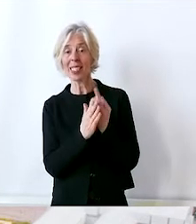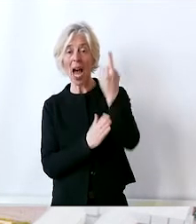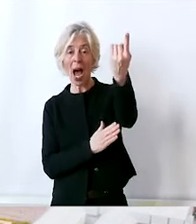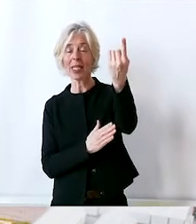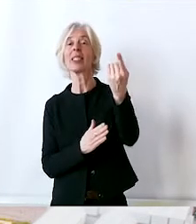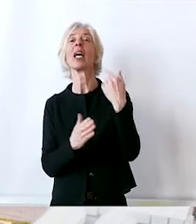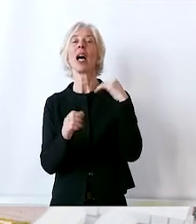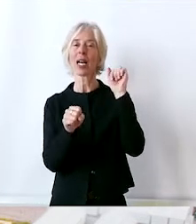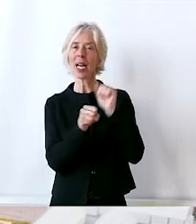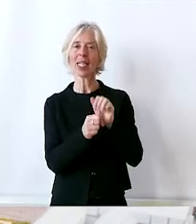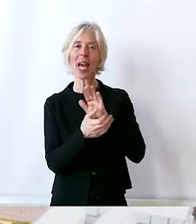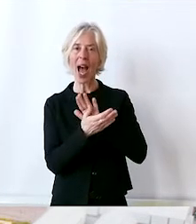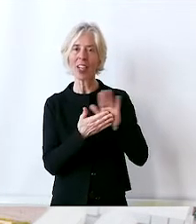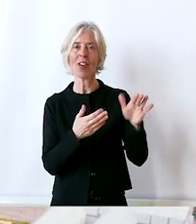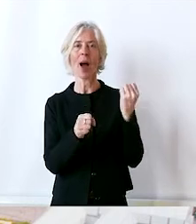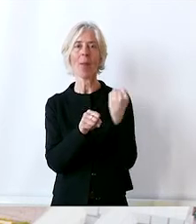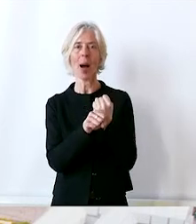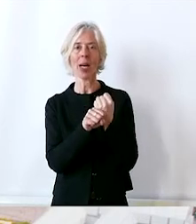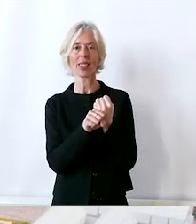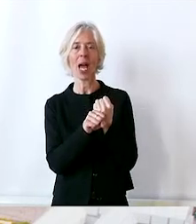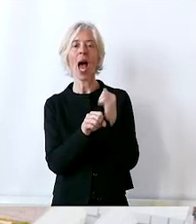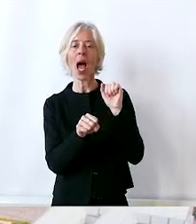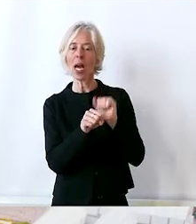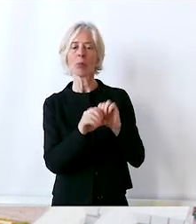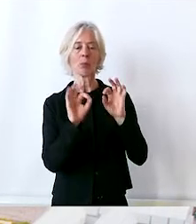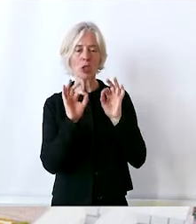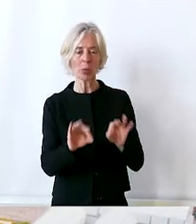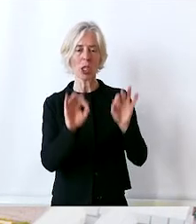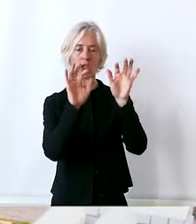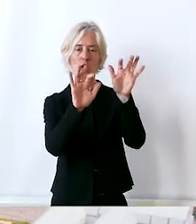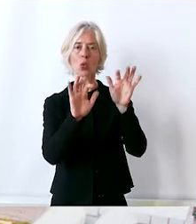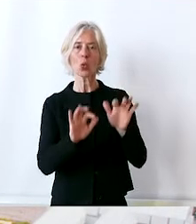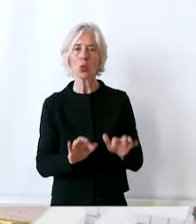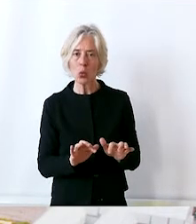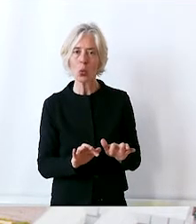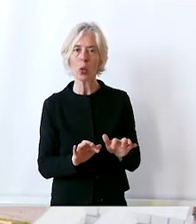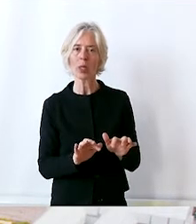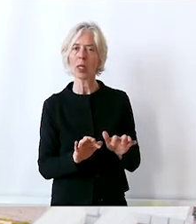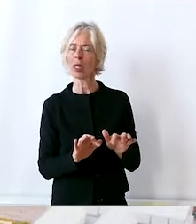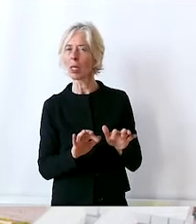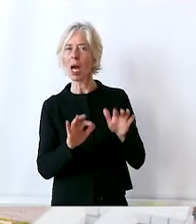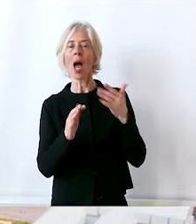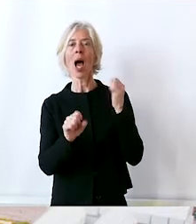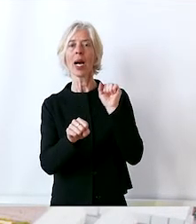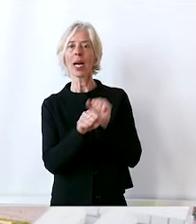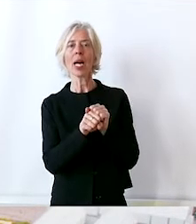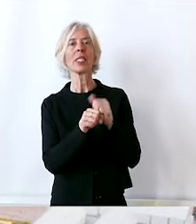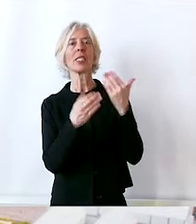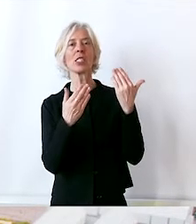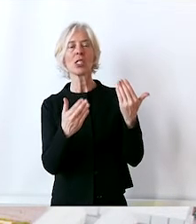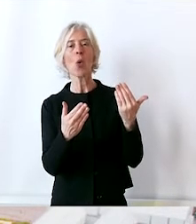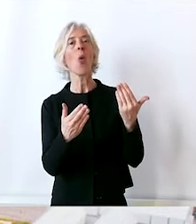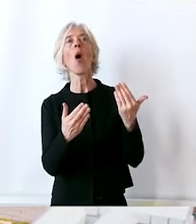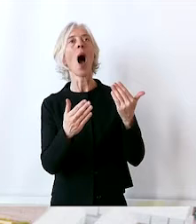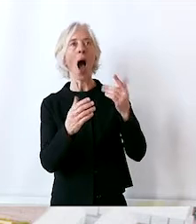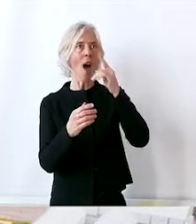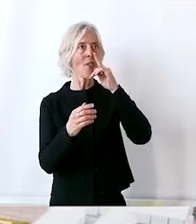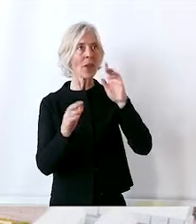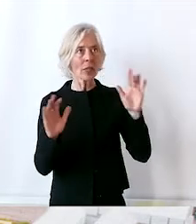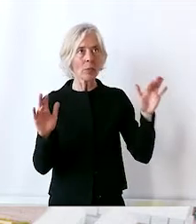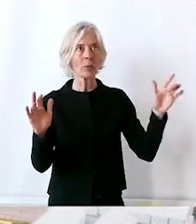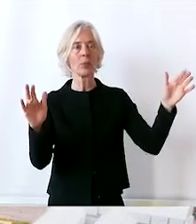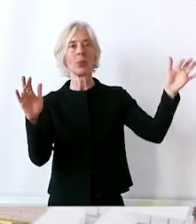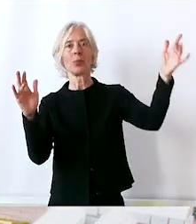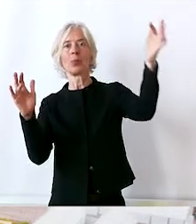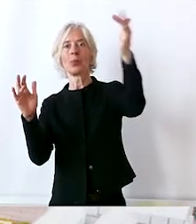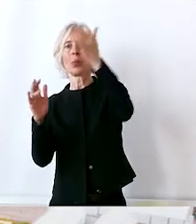Carbonfaserstrukturen möglich ist. Carbonfaserstrukturen, wenn da ein kleiner Fehler drin ist, ist das direkt sehr umweltschädlicher Schrott. Edelstahl